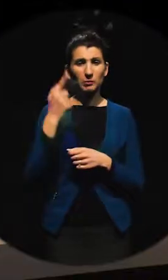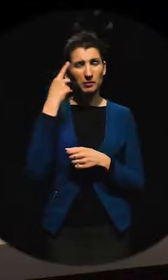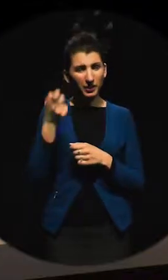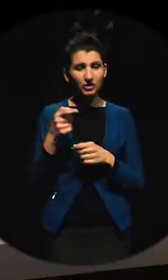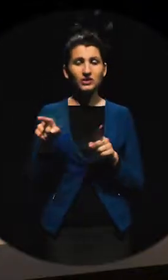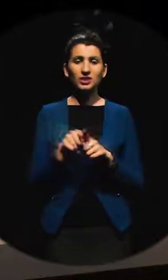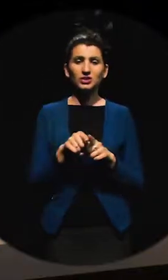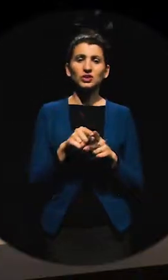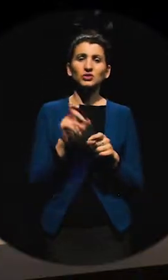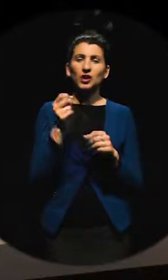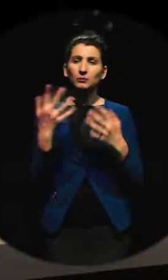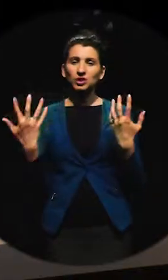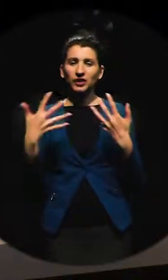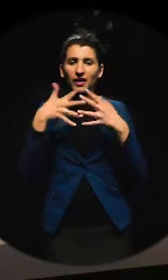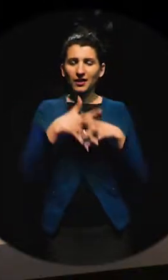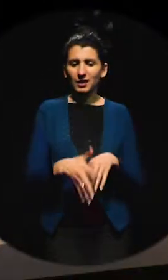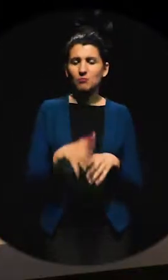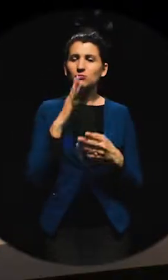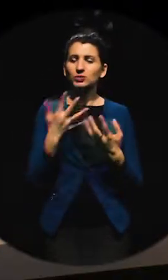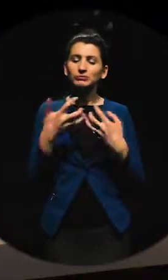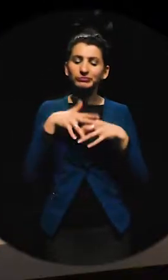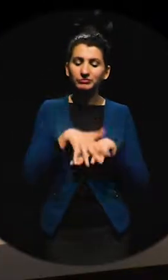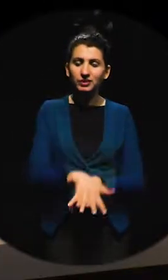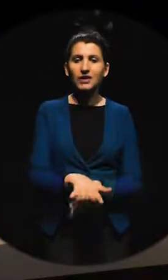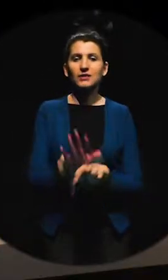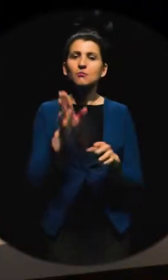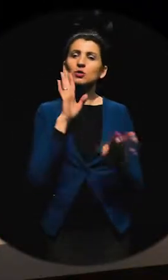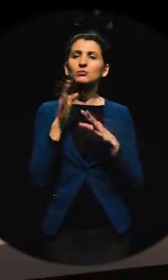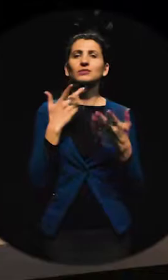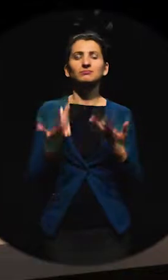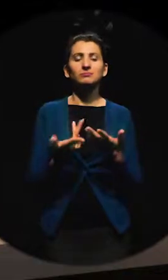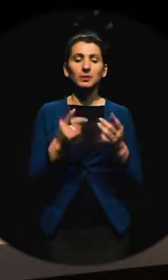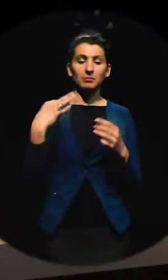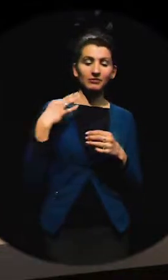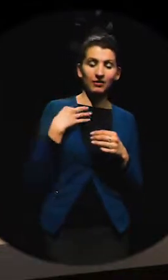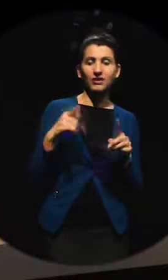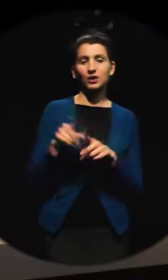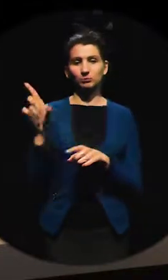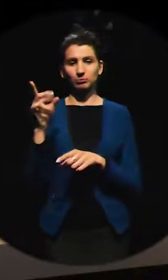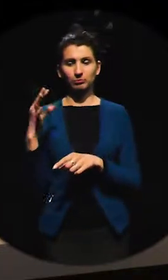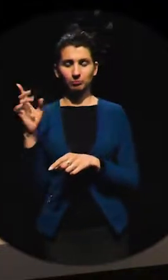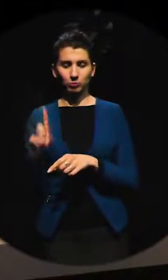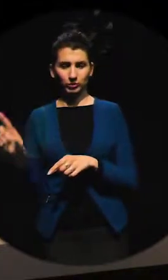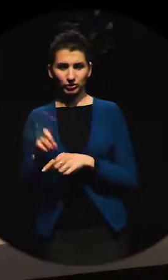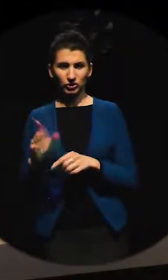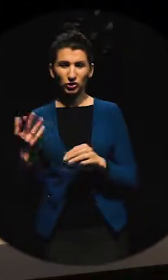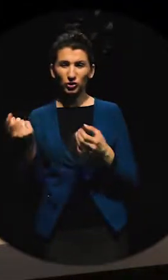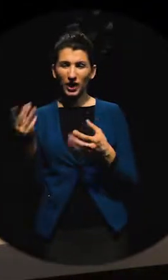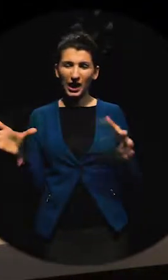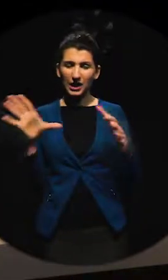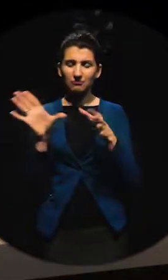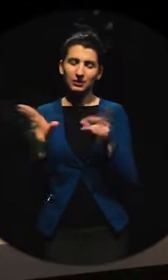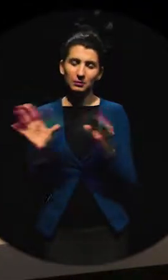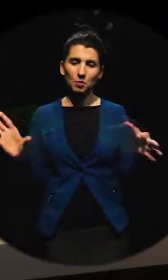publicznego i prywatnego i że to jest właśnie jakby to wyjście, prawda, z tym, co prywatne i z tym, co codzienne, z tym, z czym osoby z